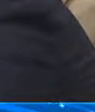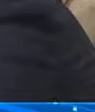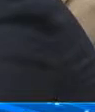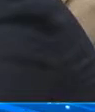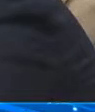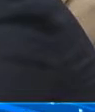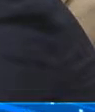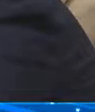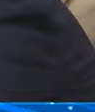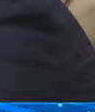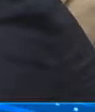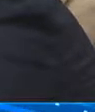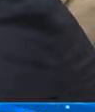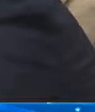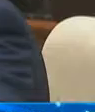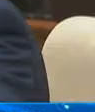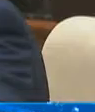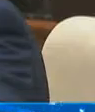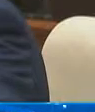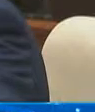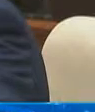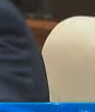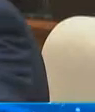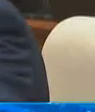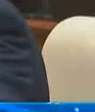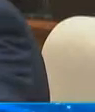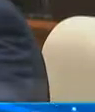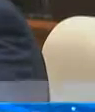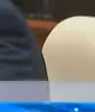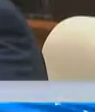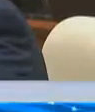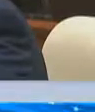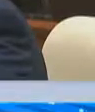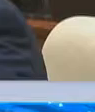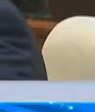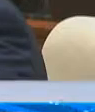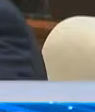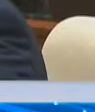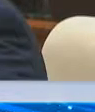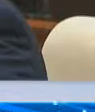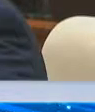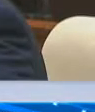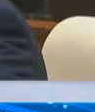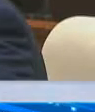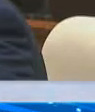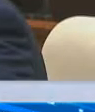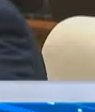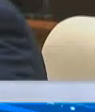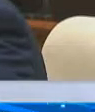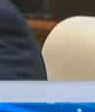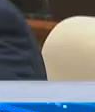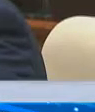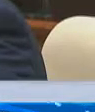бәсекелес ортаға беру бойынша жоспарларыңыз бар ма? Біз Атамекен ұлттық кәсіпкерлер палатасымен бірлесіп тығыз жұмыс істеп